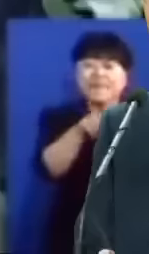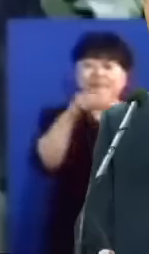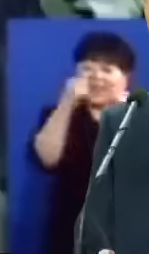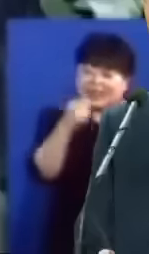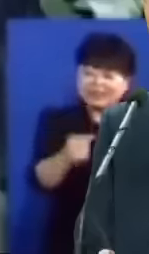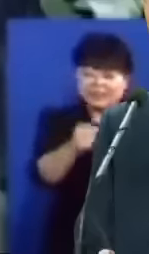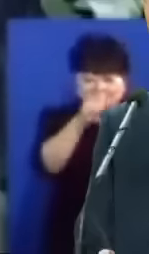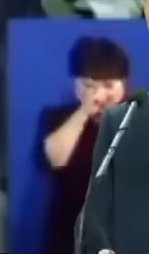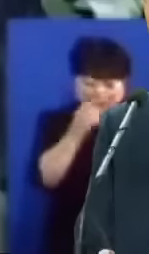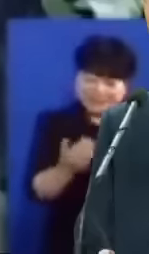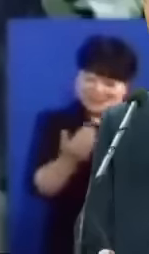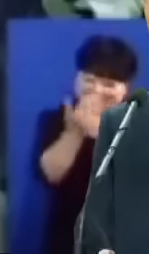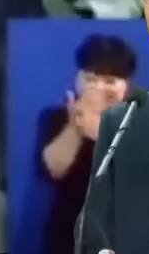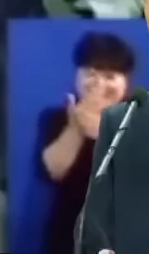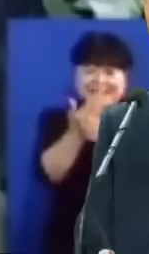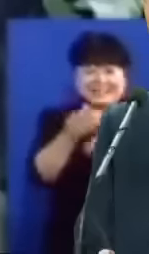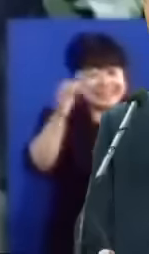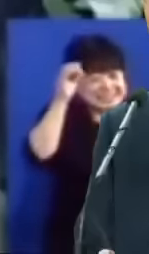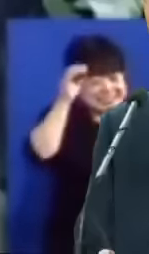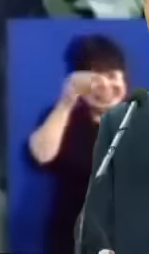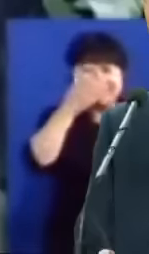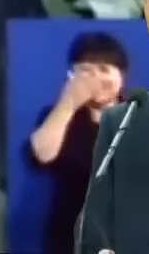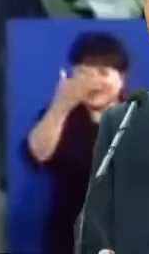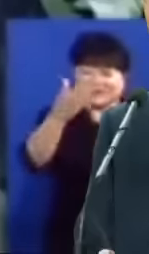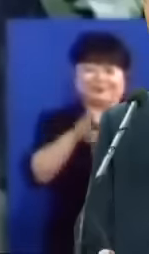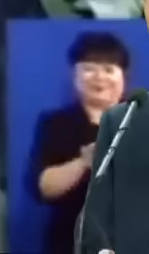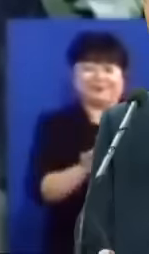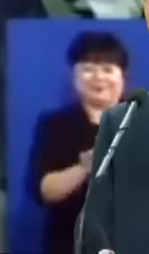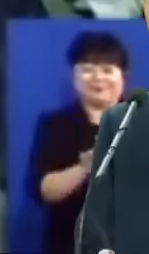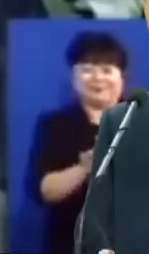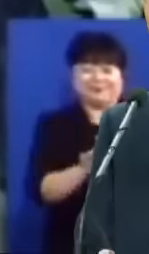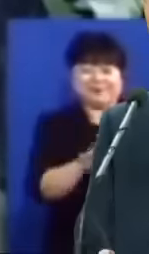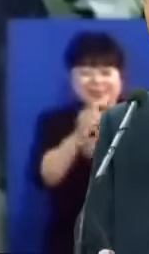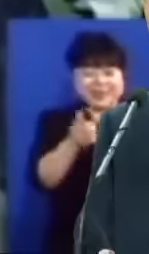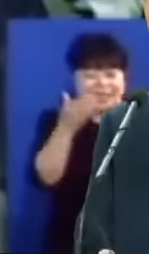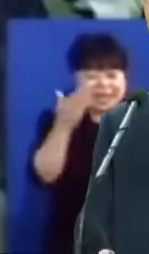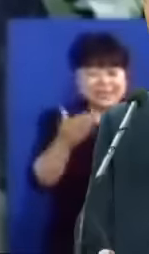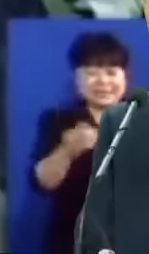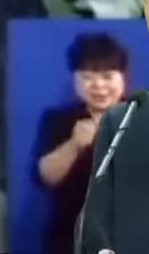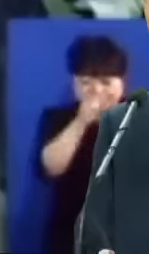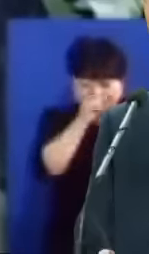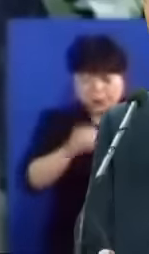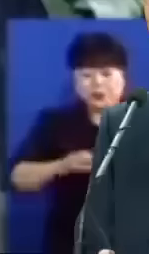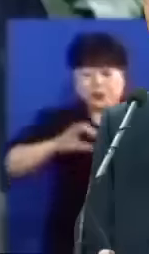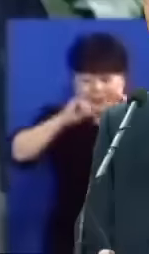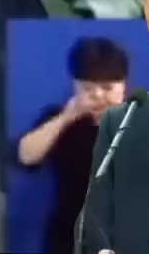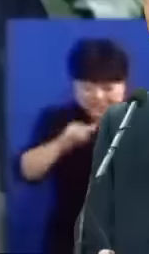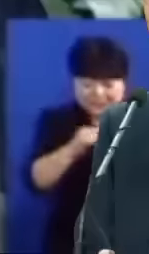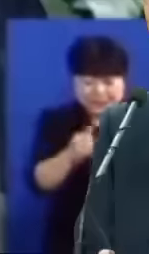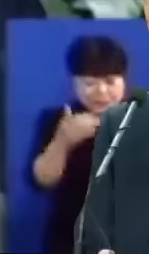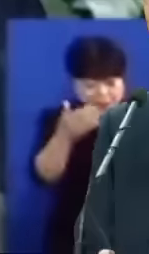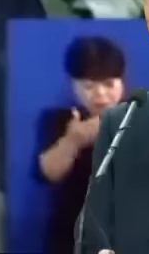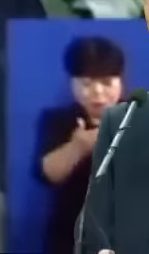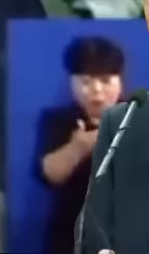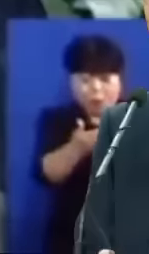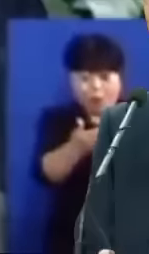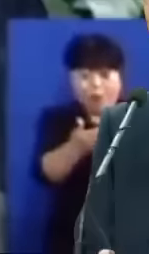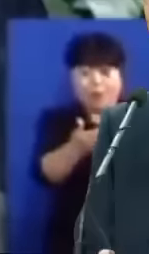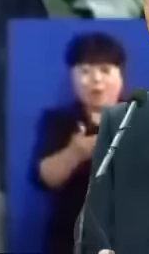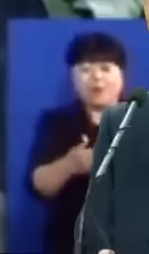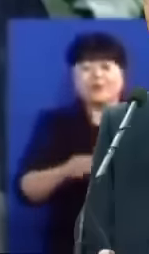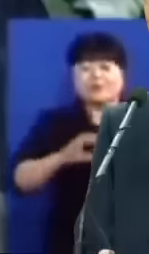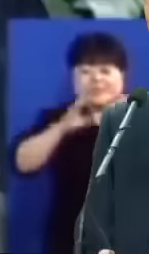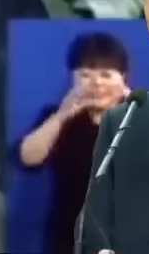계시면 좋은 일이 일어날 것을 기대할 수가 있는 것입니다. 하나님은 이 좋은 세상을 사람에게 주시고